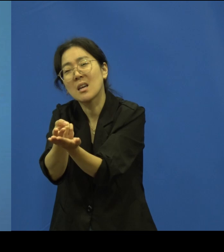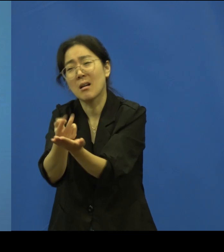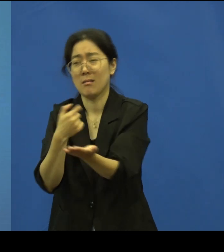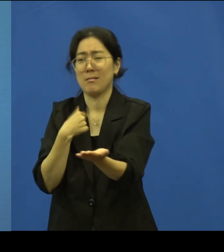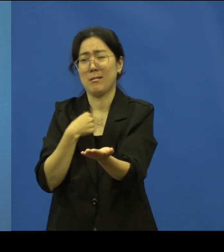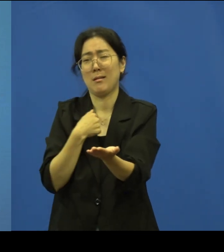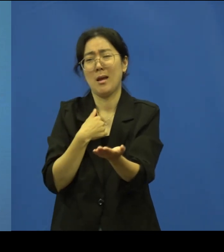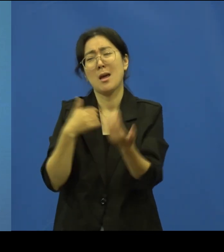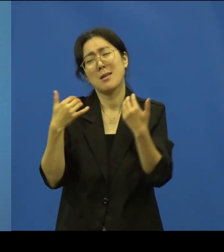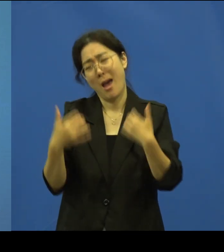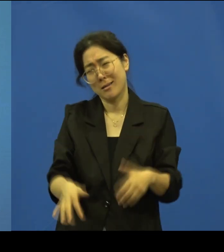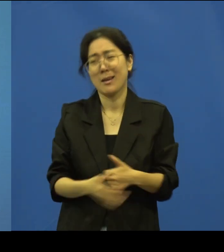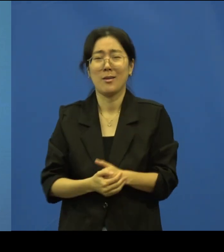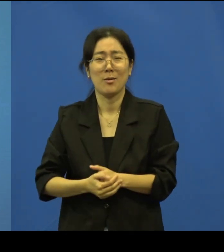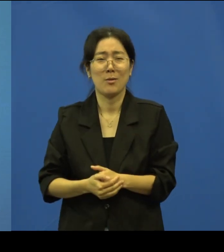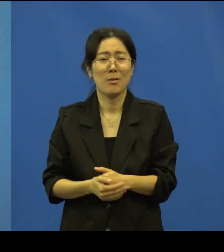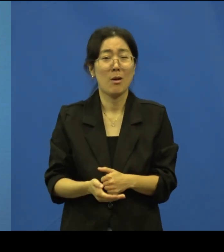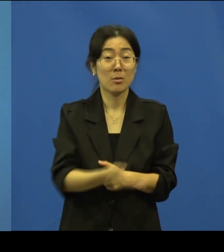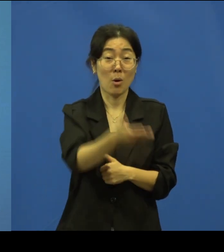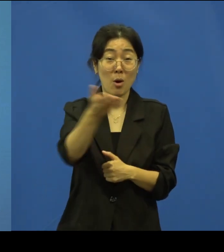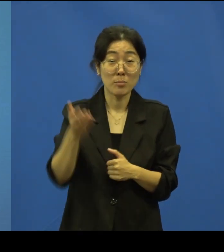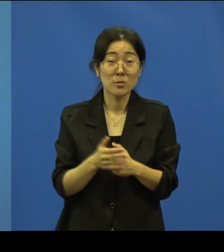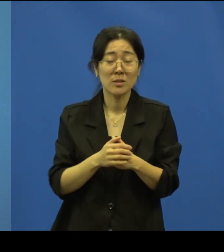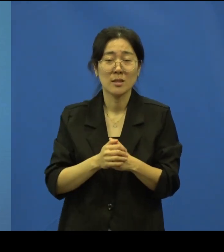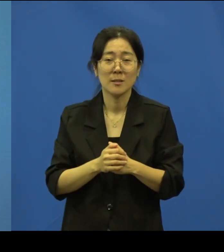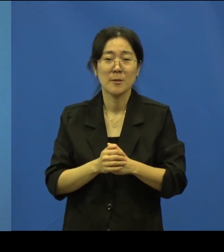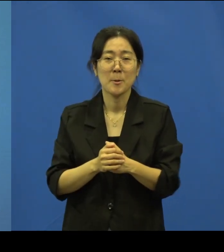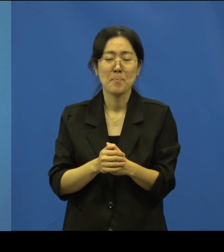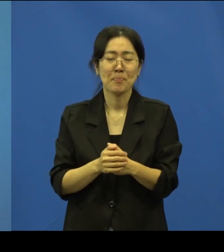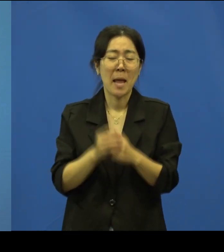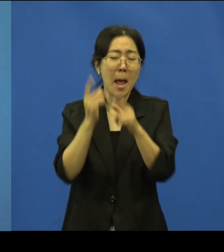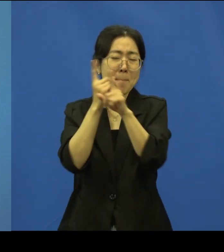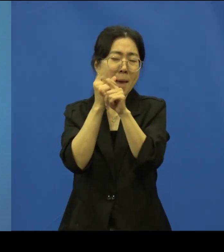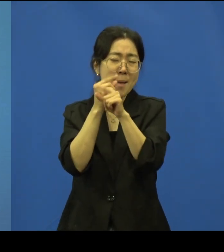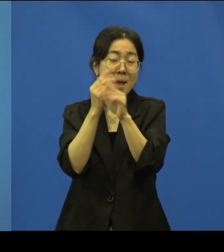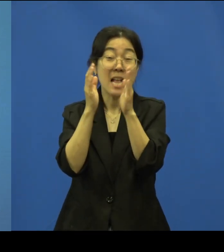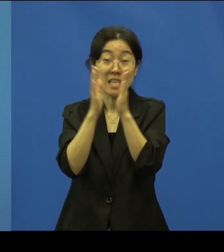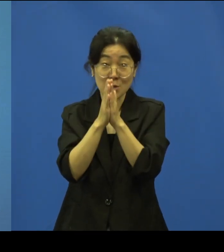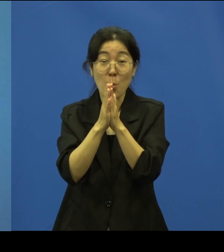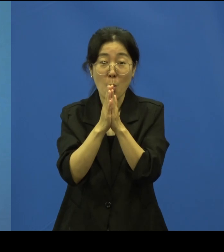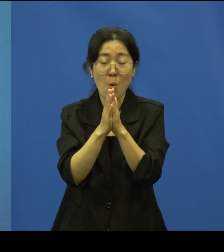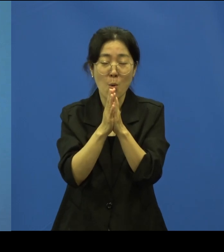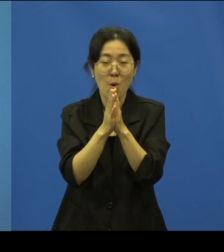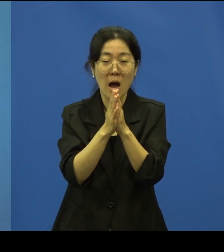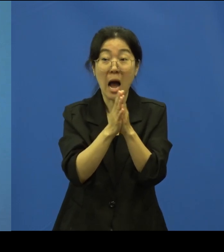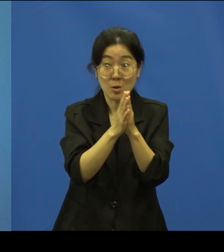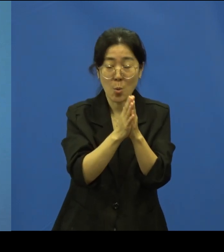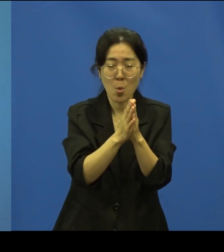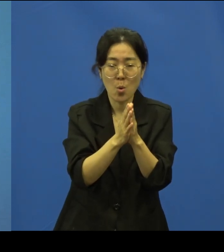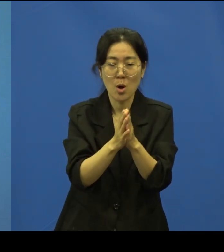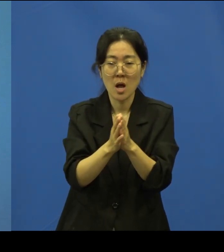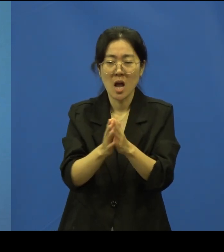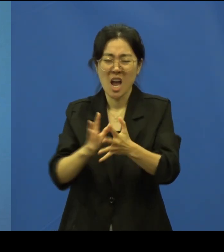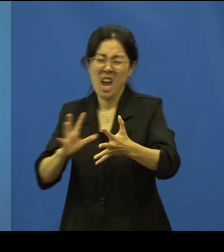여러분, 기도를 말이에요, 매일 하는 거하고 어쩌다 한번 하는 거하고 어느 게 더